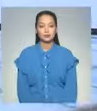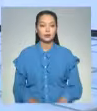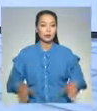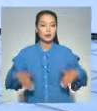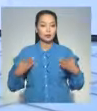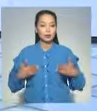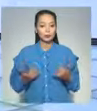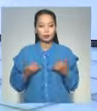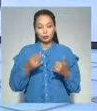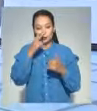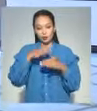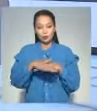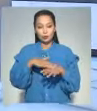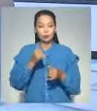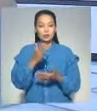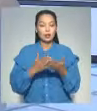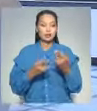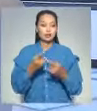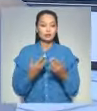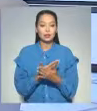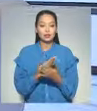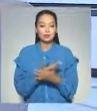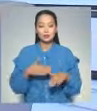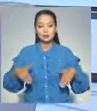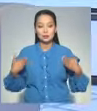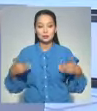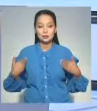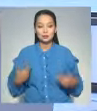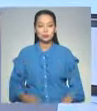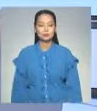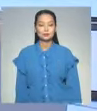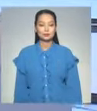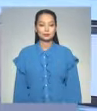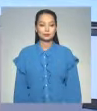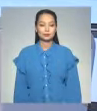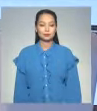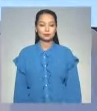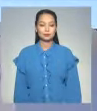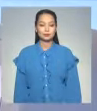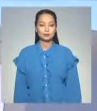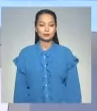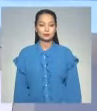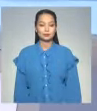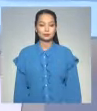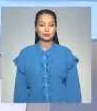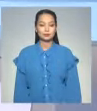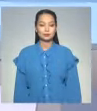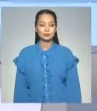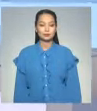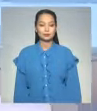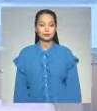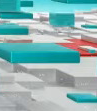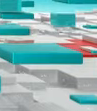Қайырлы кеш көрермен, тікелей эфирде Астана Таймс, студияда мен Әсем Леспек, сурд аудармада Айдана Өтегенова. Бүгін